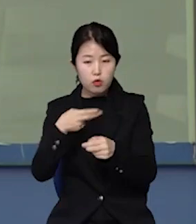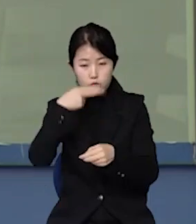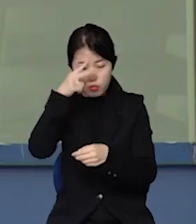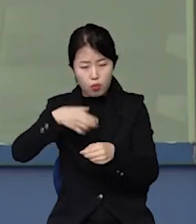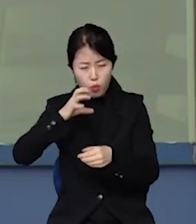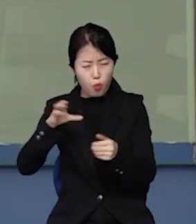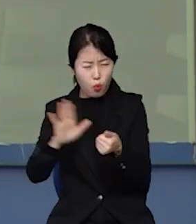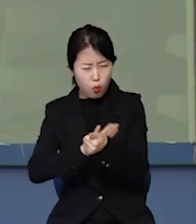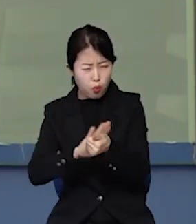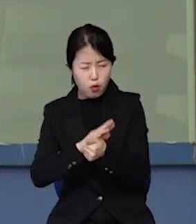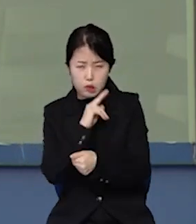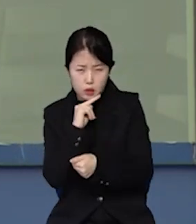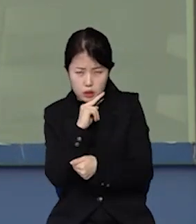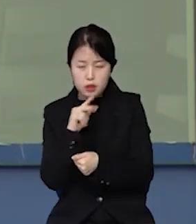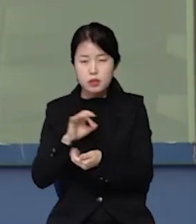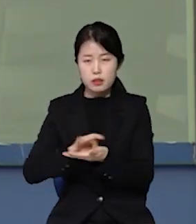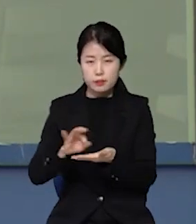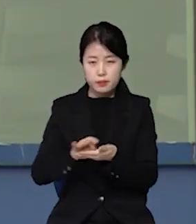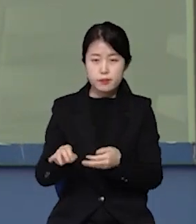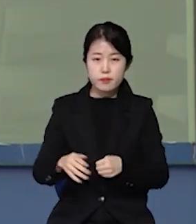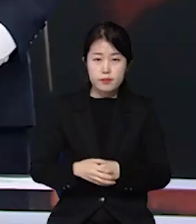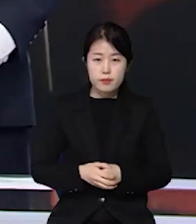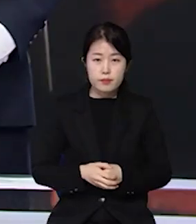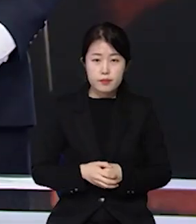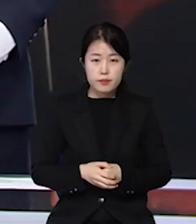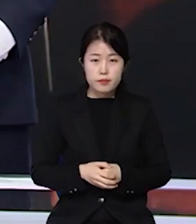의혹이 제기됐습니다.